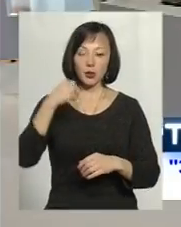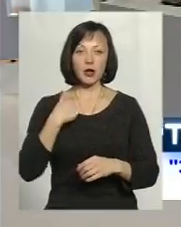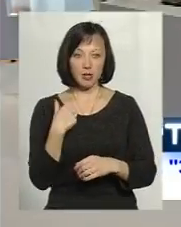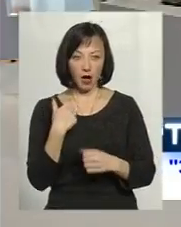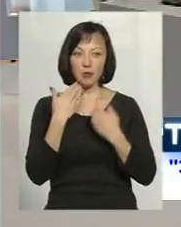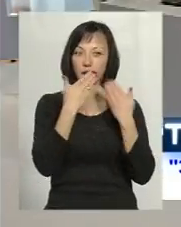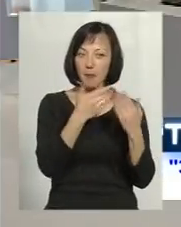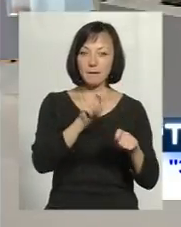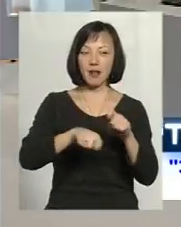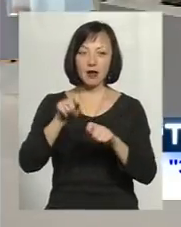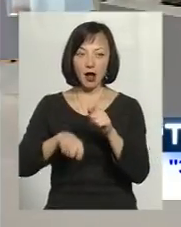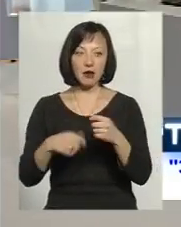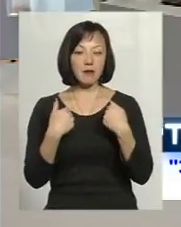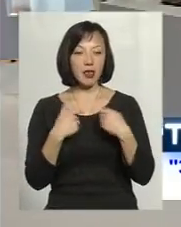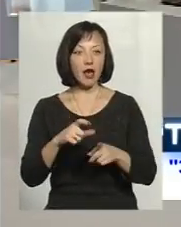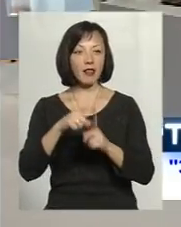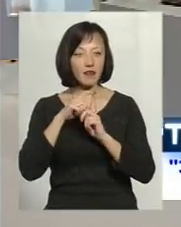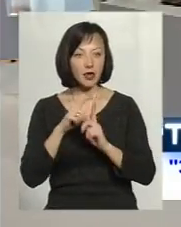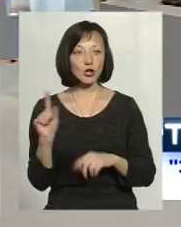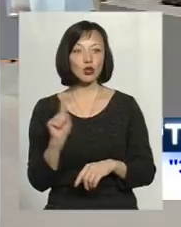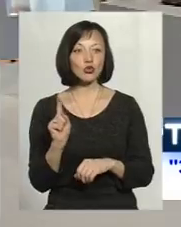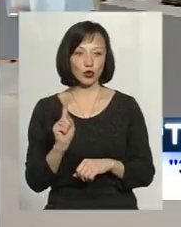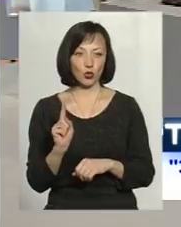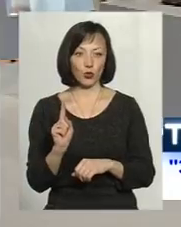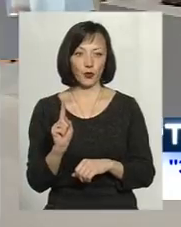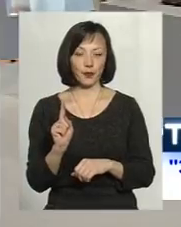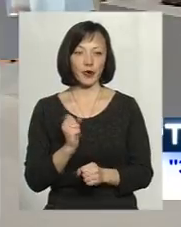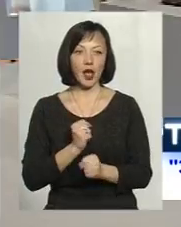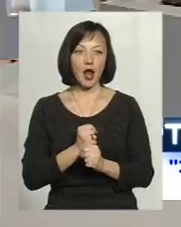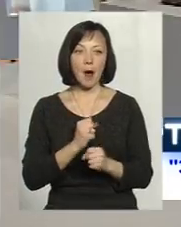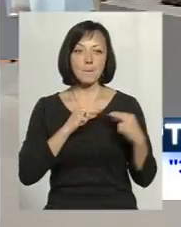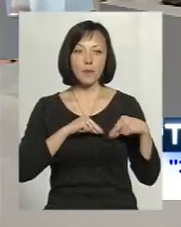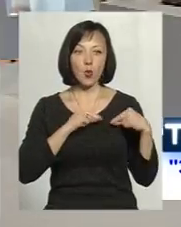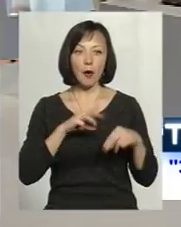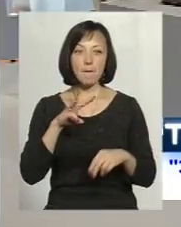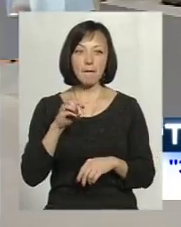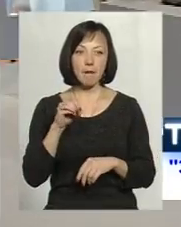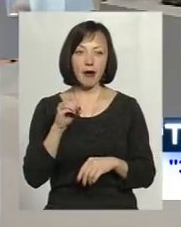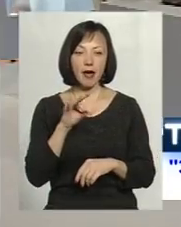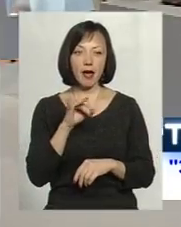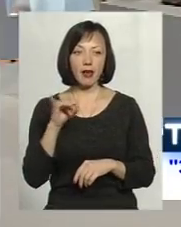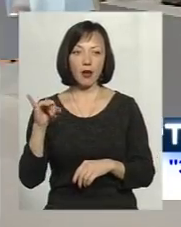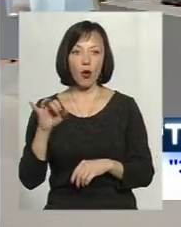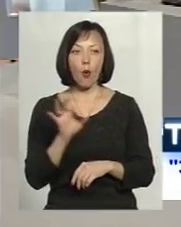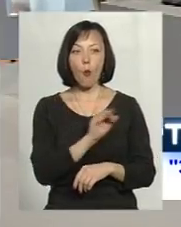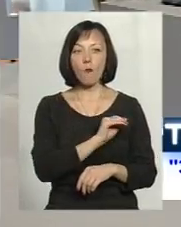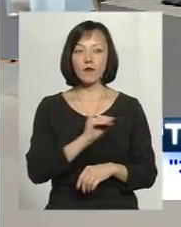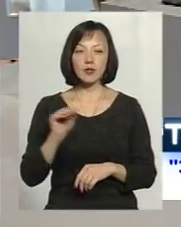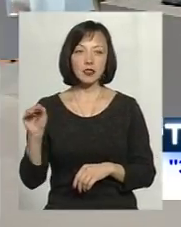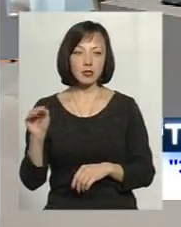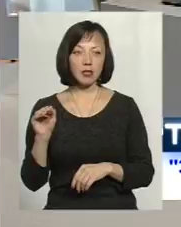они проверяли, потому что мне ответили, что работники мэрии официально